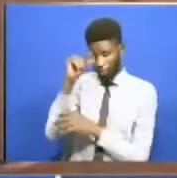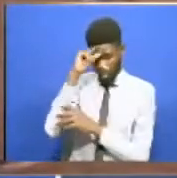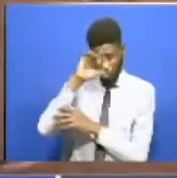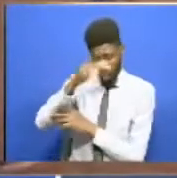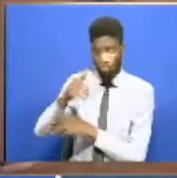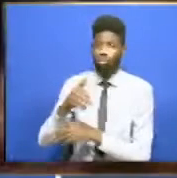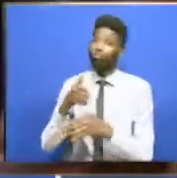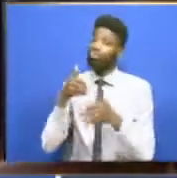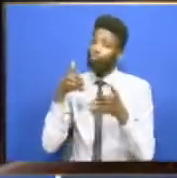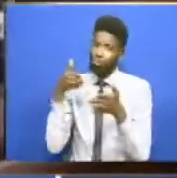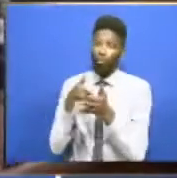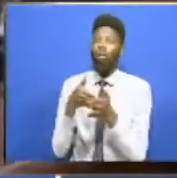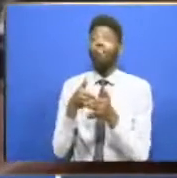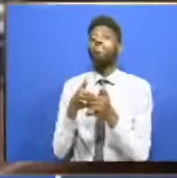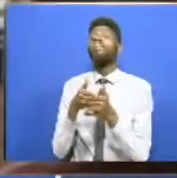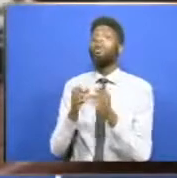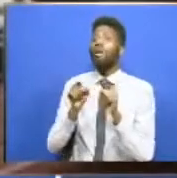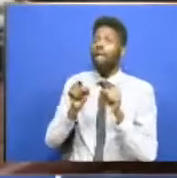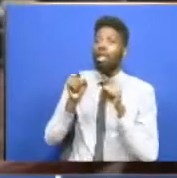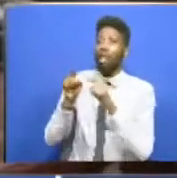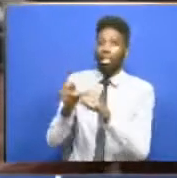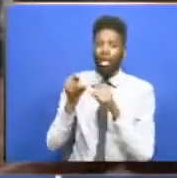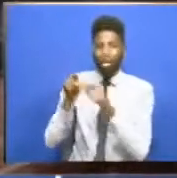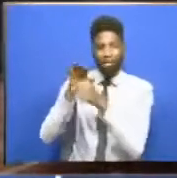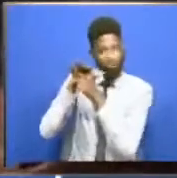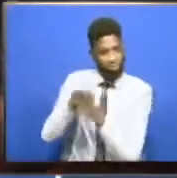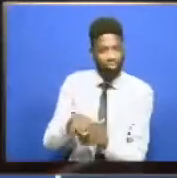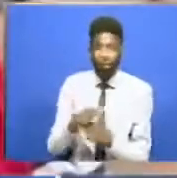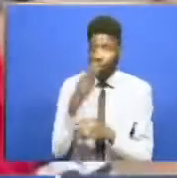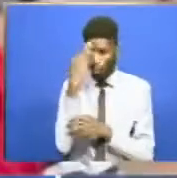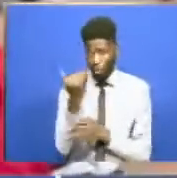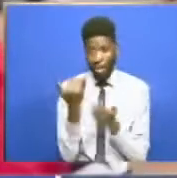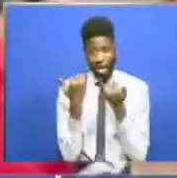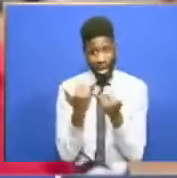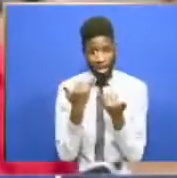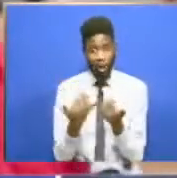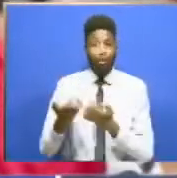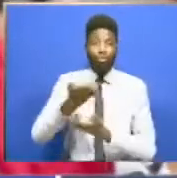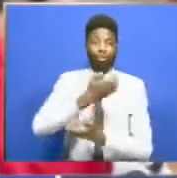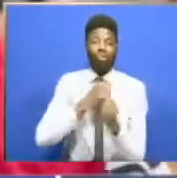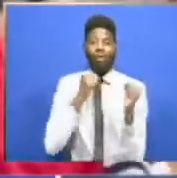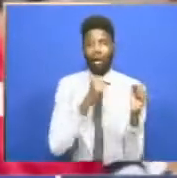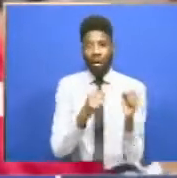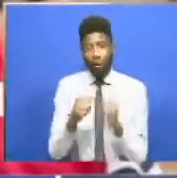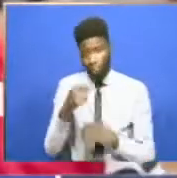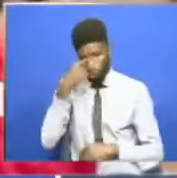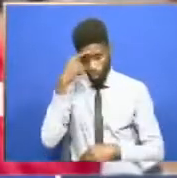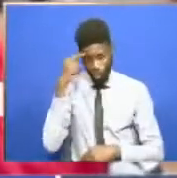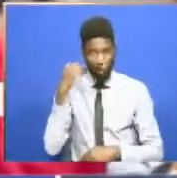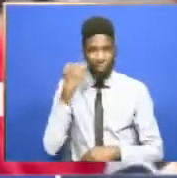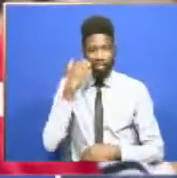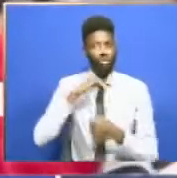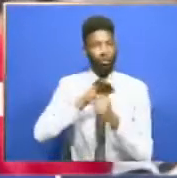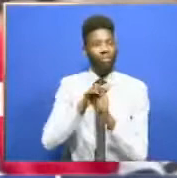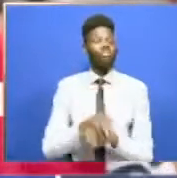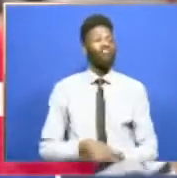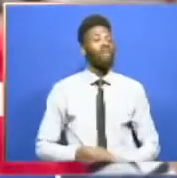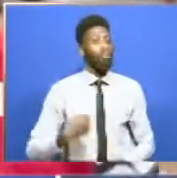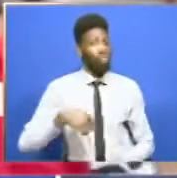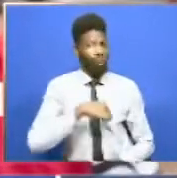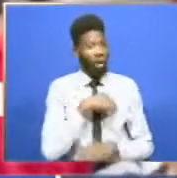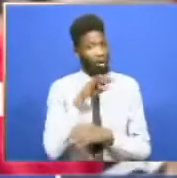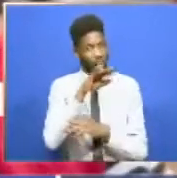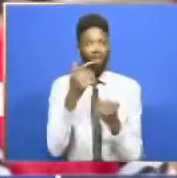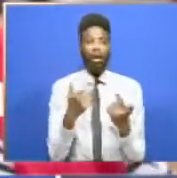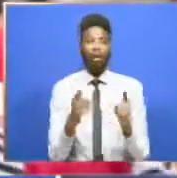them, bearing in mind the hard times worsened by the corona pandemic. Sasa tunawaomba watu nini watu ruhusu